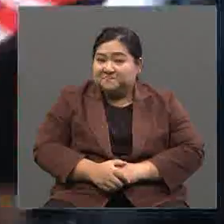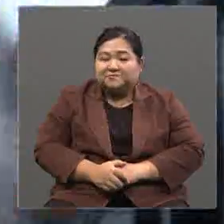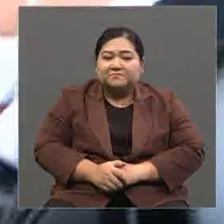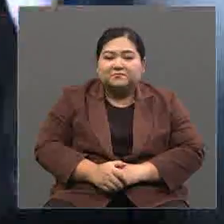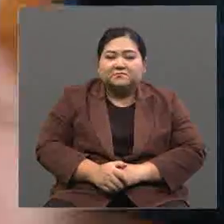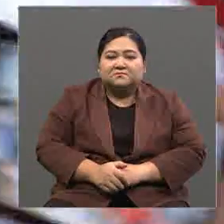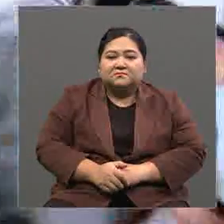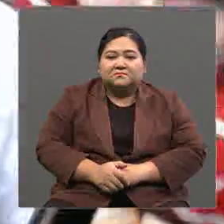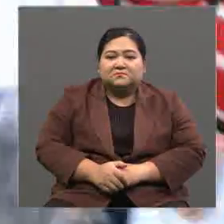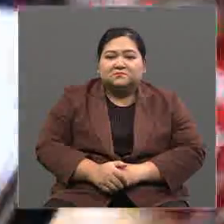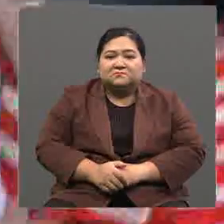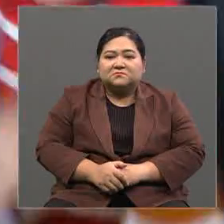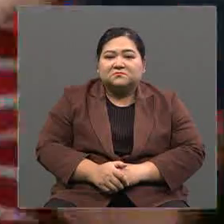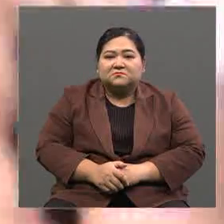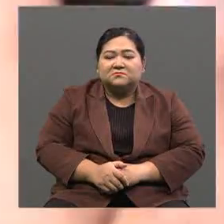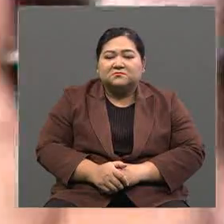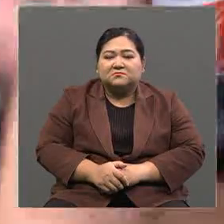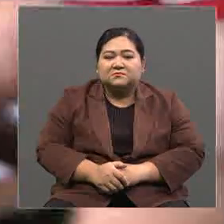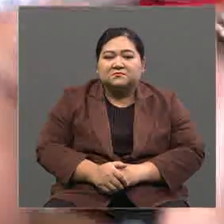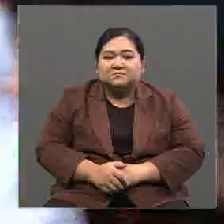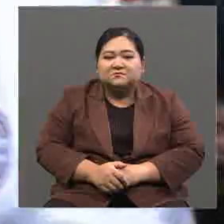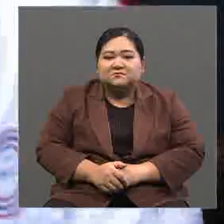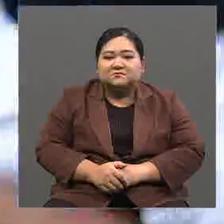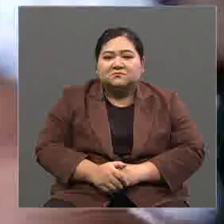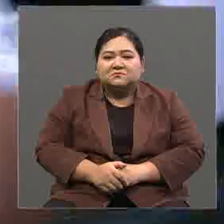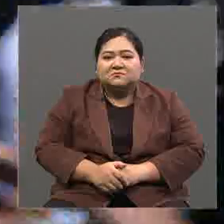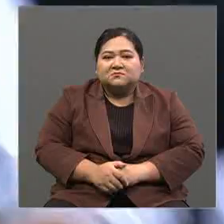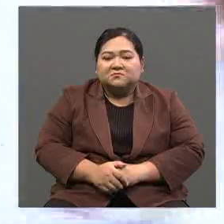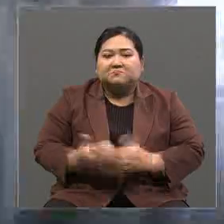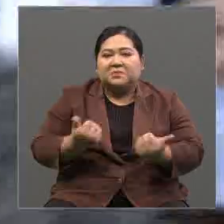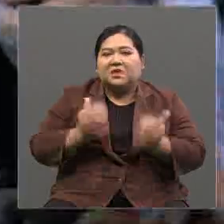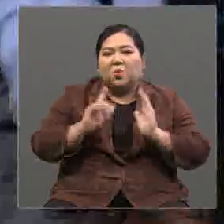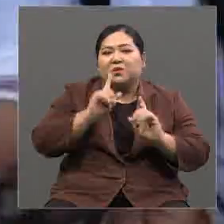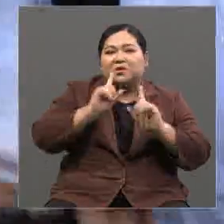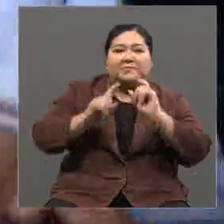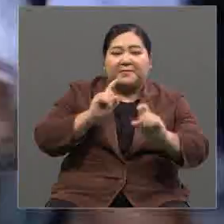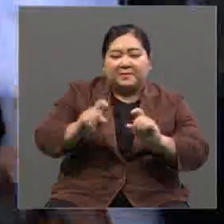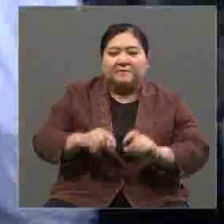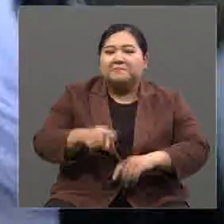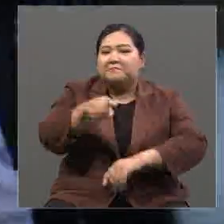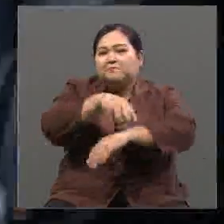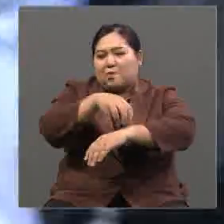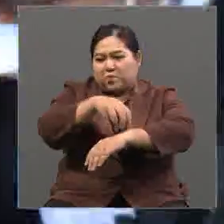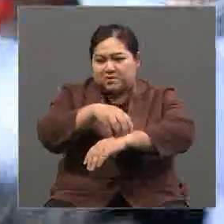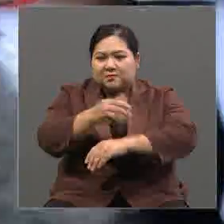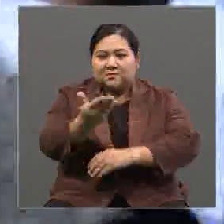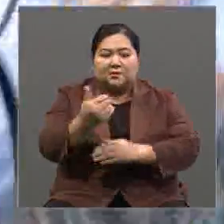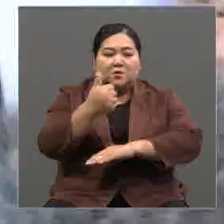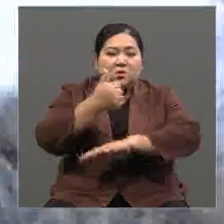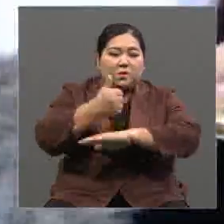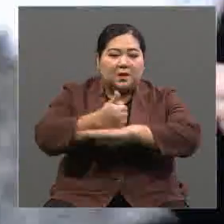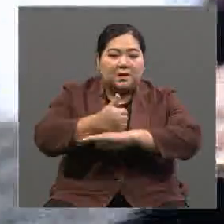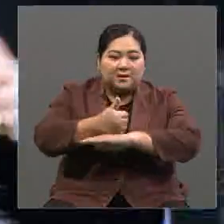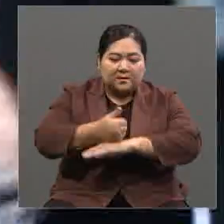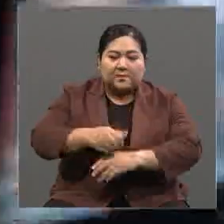องตีความทีละบรรทัดทีละคำพูด ค่ะ แต่ที่แน่ๆเนี่ยแหละครับที่มีคนถามถึงเยอะพลเอกประวิตรวงษ์สุวรรณหัวหน้าพรร